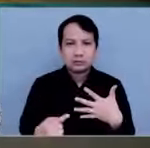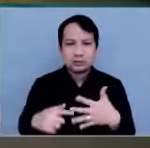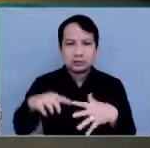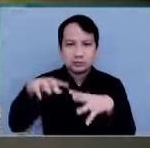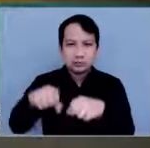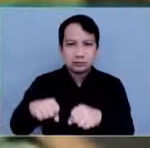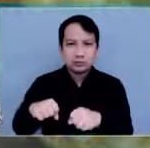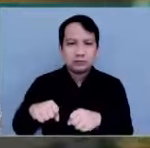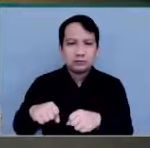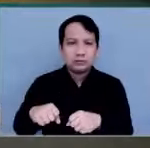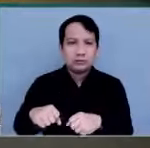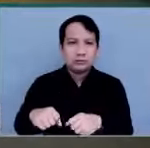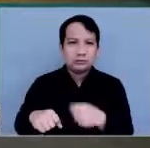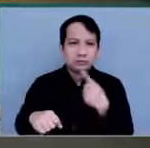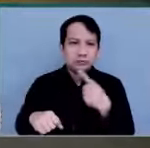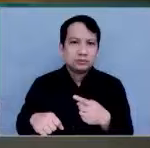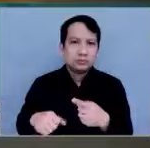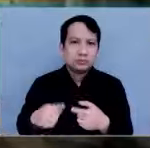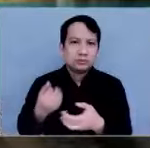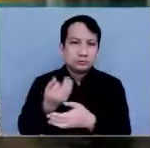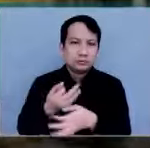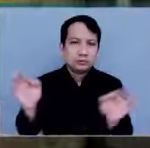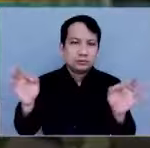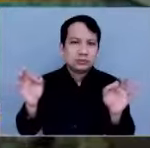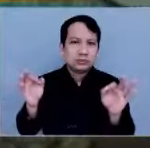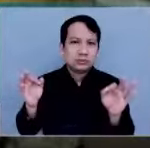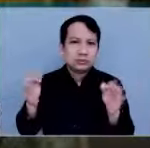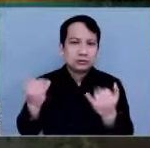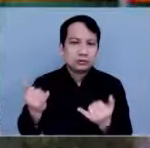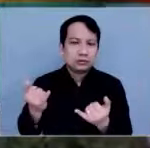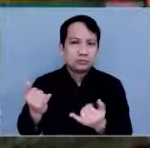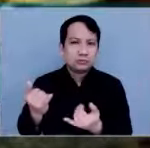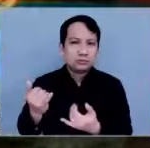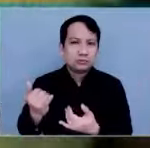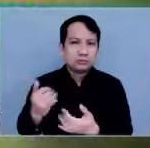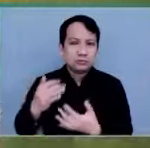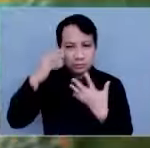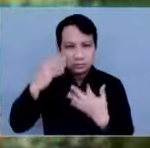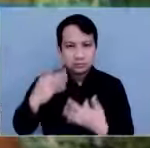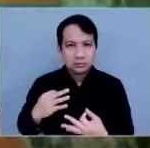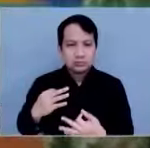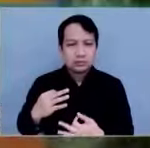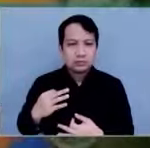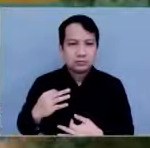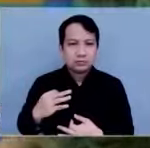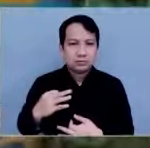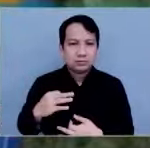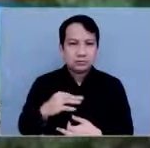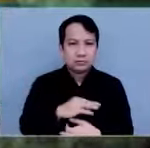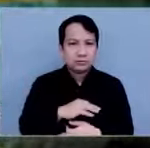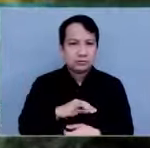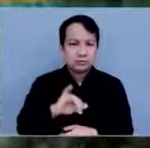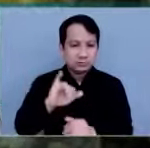28 persons, buti naman nakalabas na ngayon. Nag-decide si Pastor na i-maintain